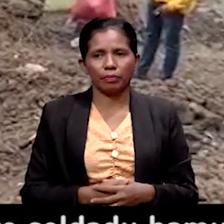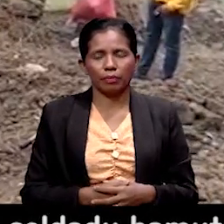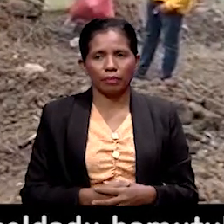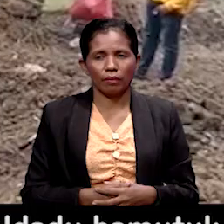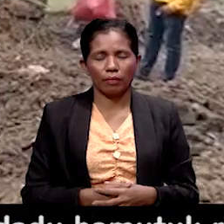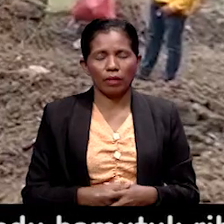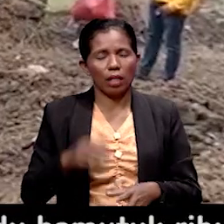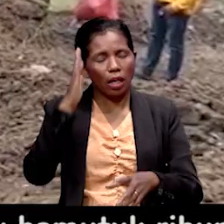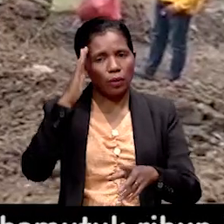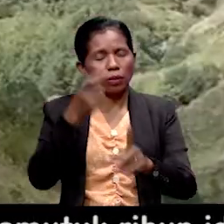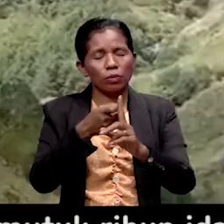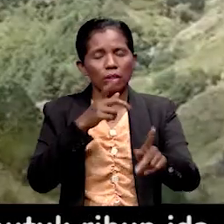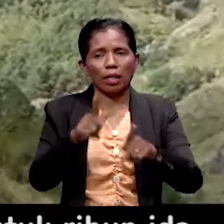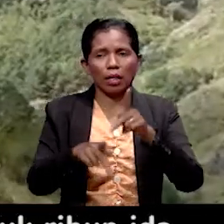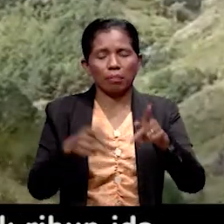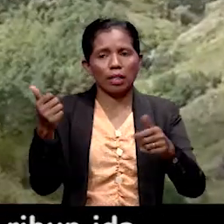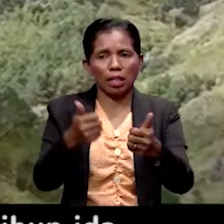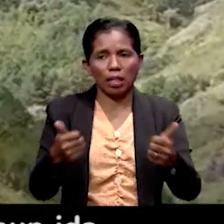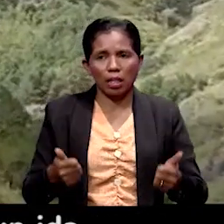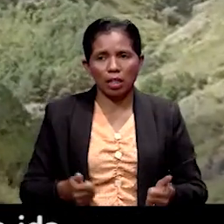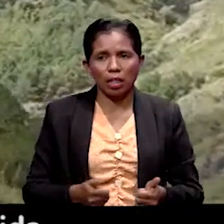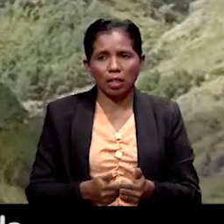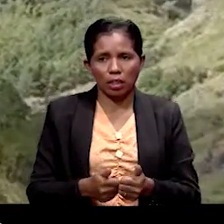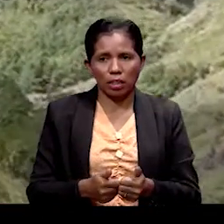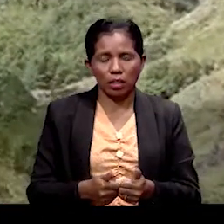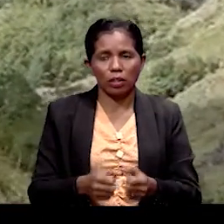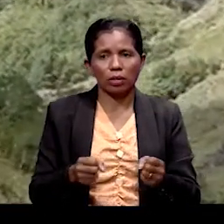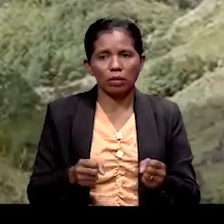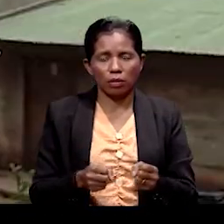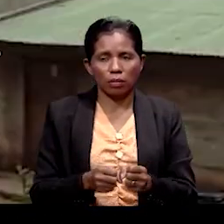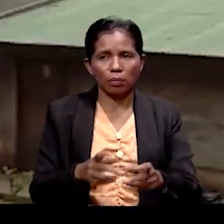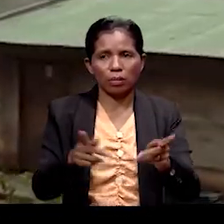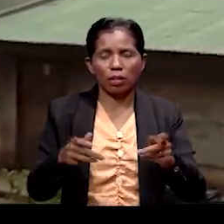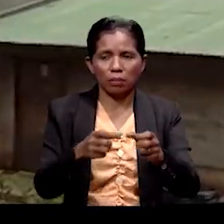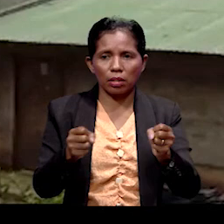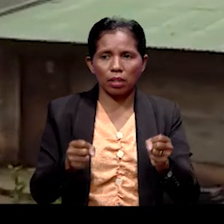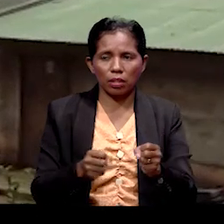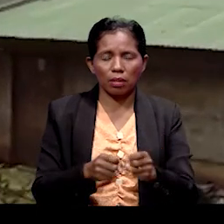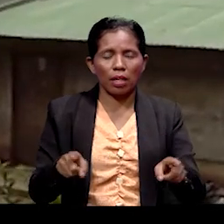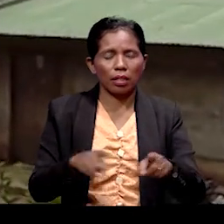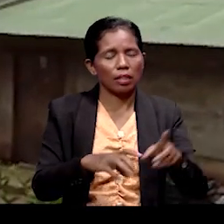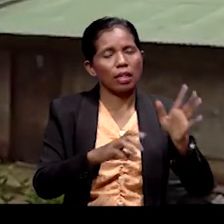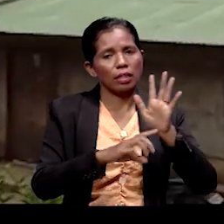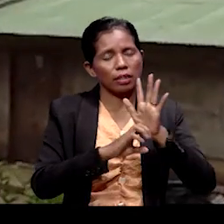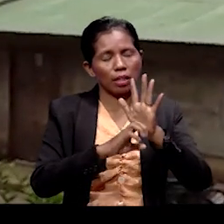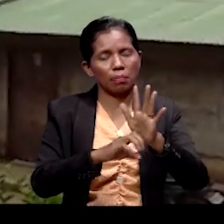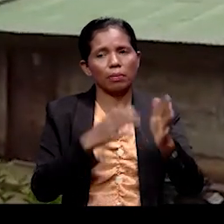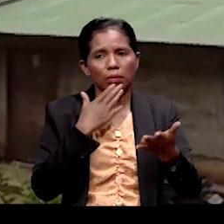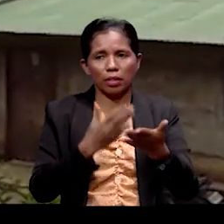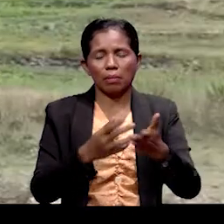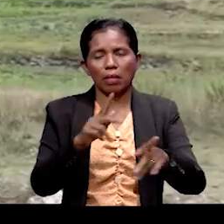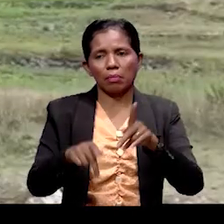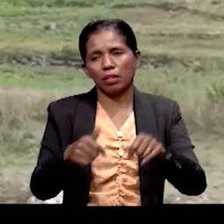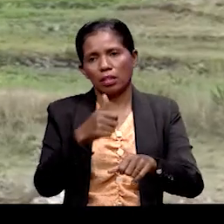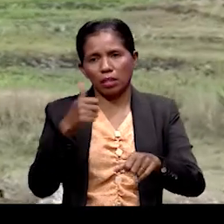Inisiatifa husi komunidade aldea Raimera suku Edi posto administrativo Maubisi bele saya exemplu dia ba komunidade Siraseluk